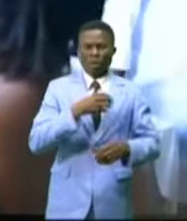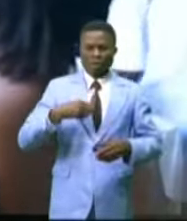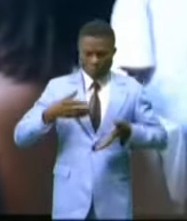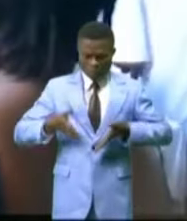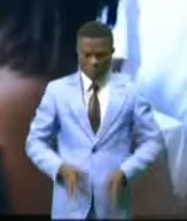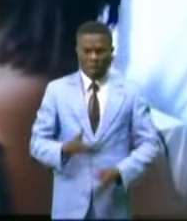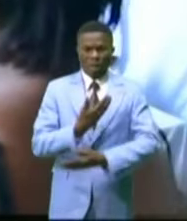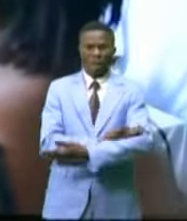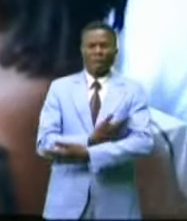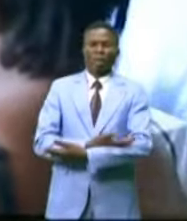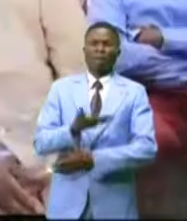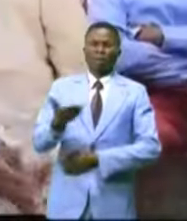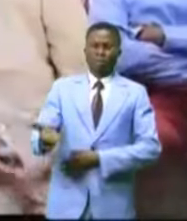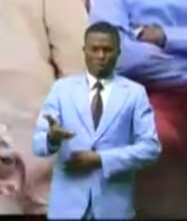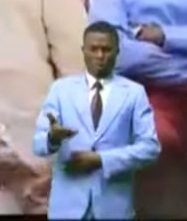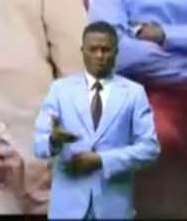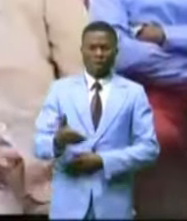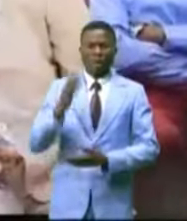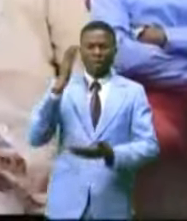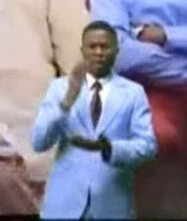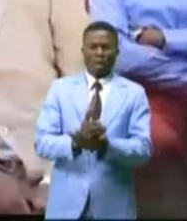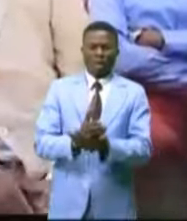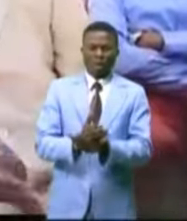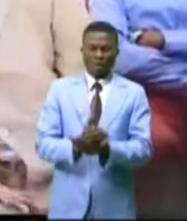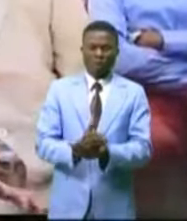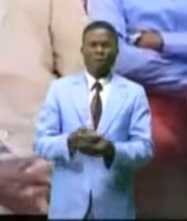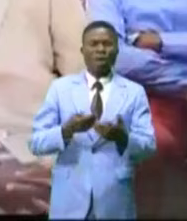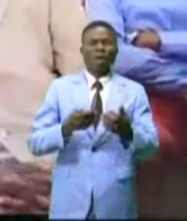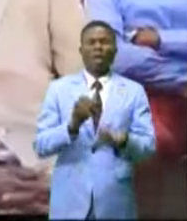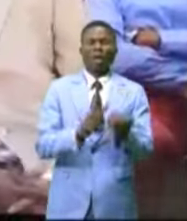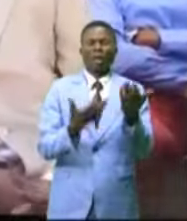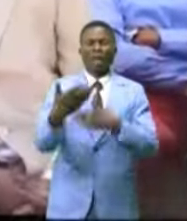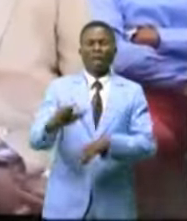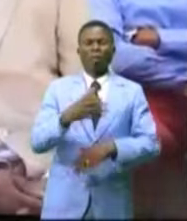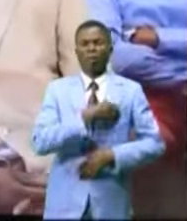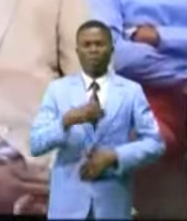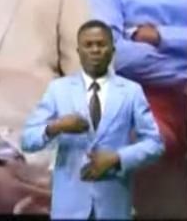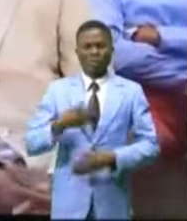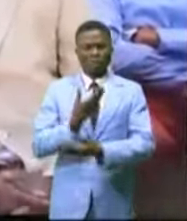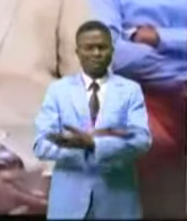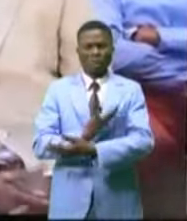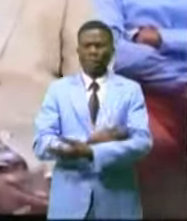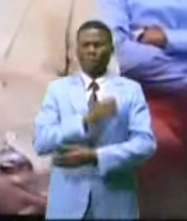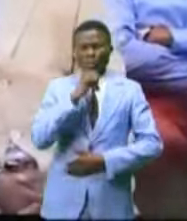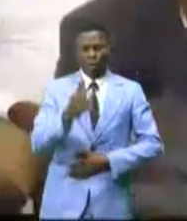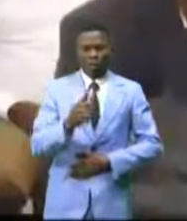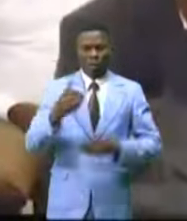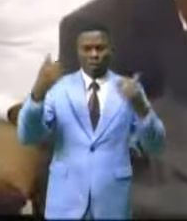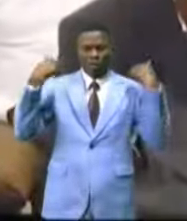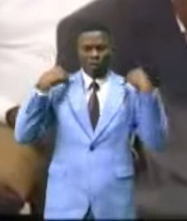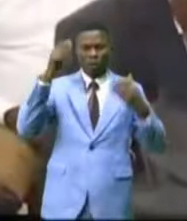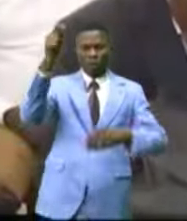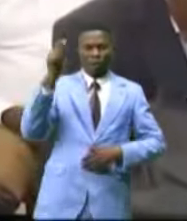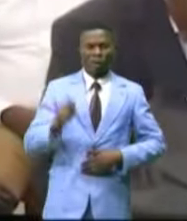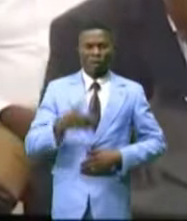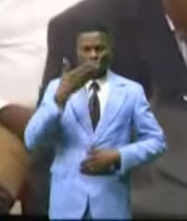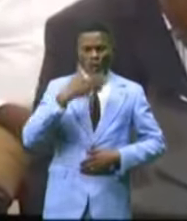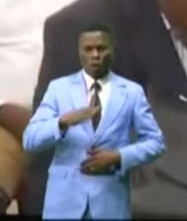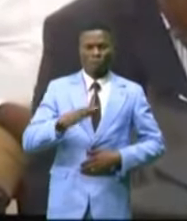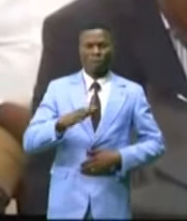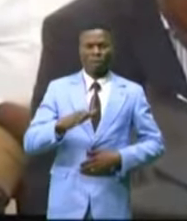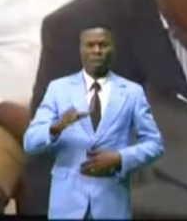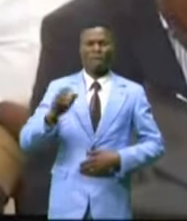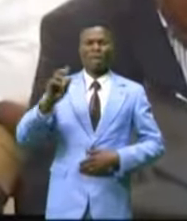nouveaux nés elle lutte contre la mortalité maternelle et néonatale le chef de division provinciale de la Santé Bonheur titekou donne